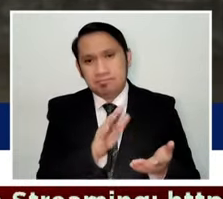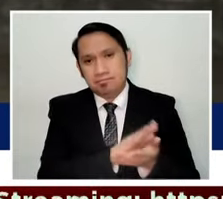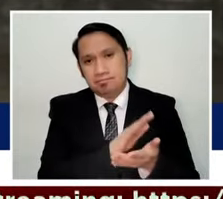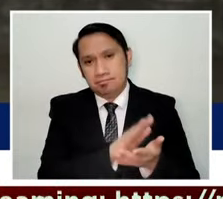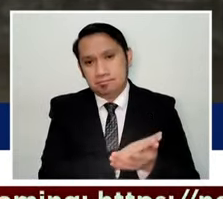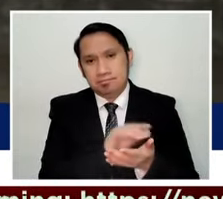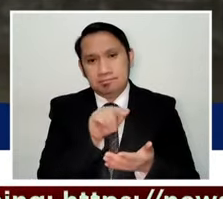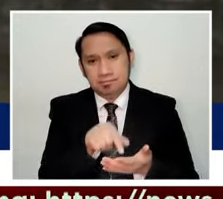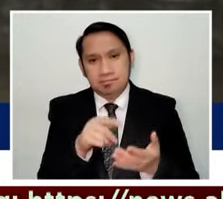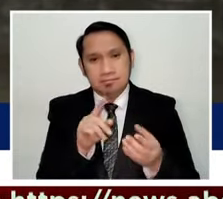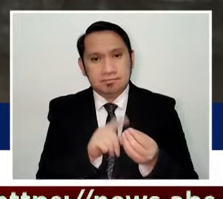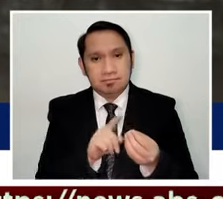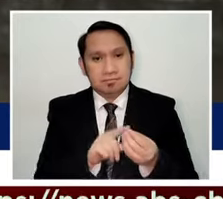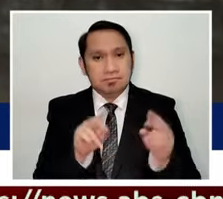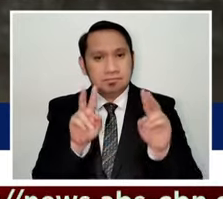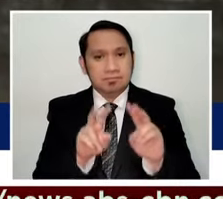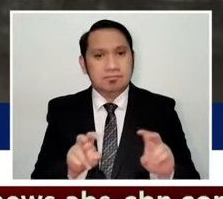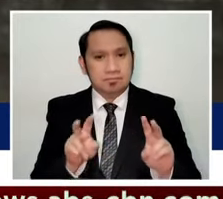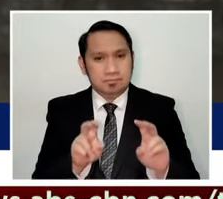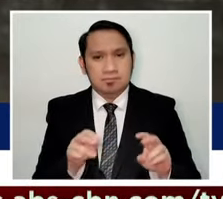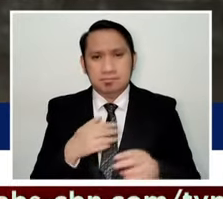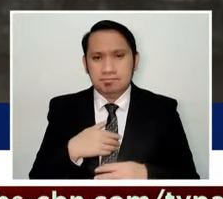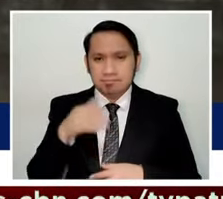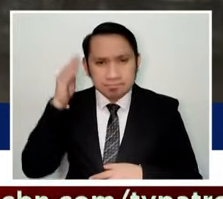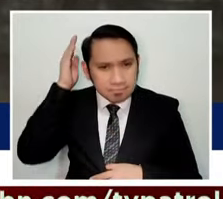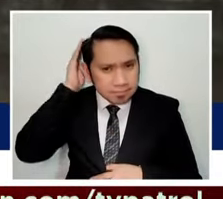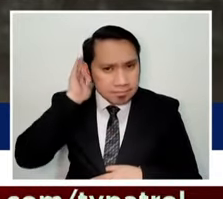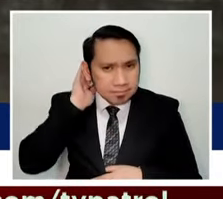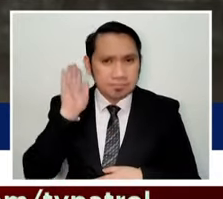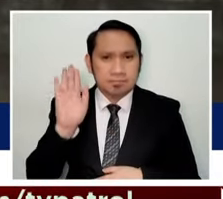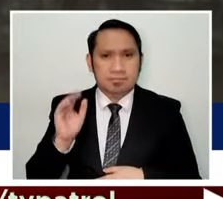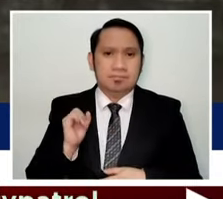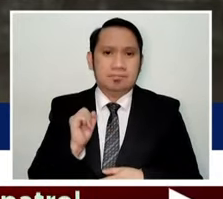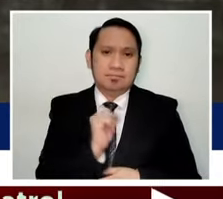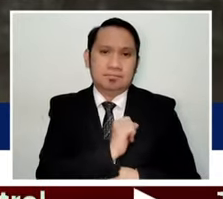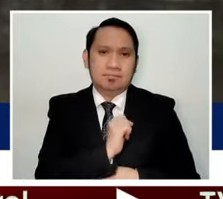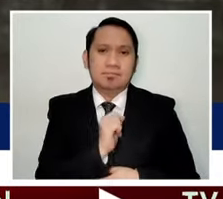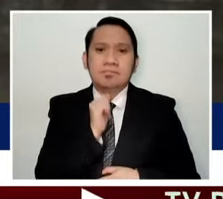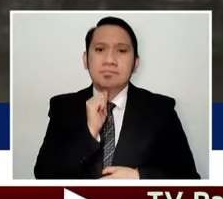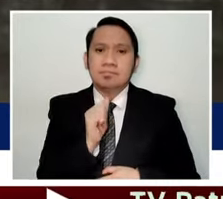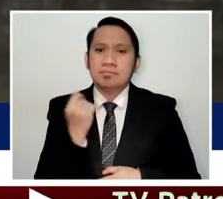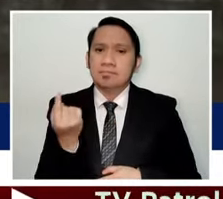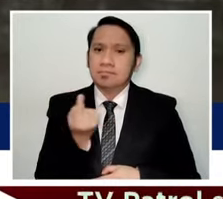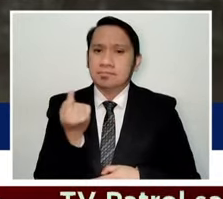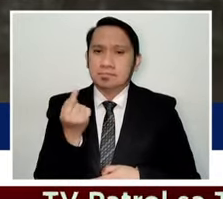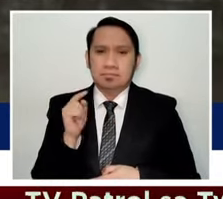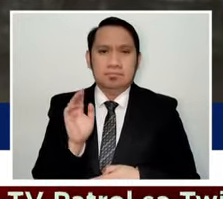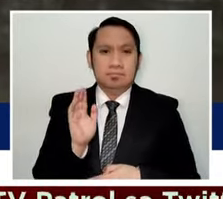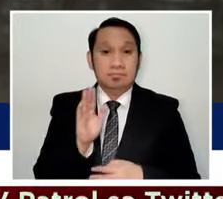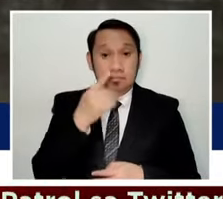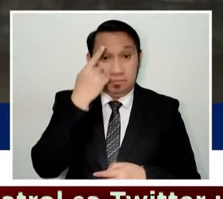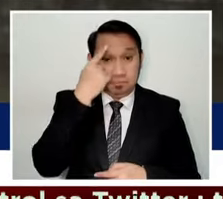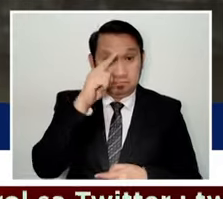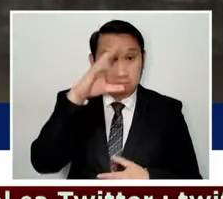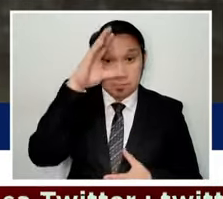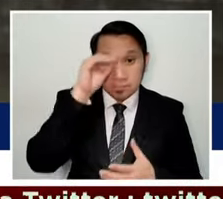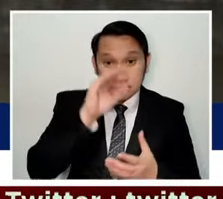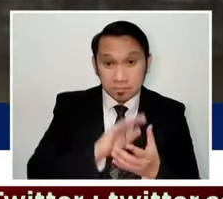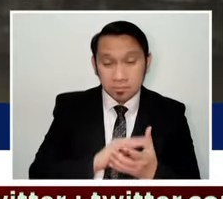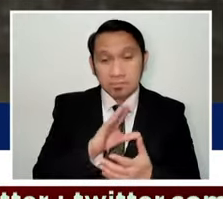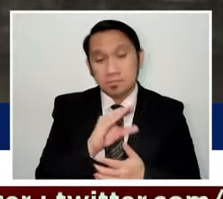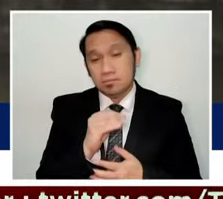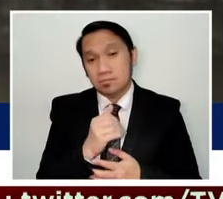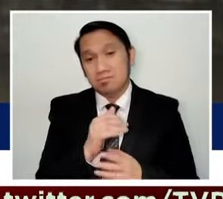nagpapatuloy na investigasyon. Nanawagan din siya ng investigasyon sa Senado, hindi lang para sa kanyang asawa at sa